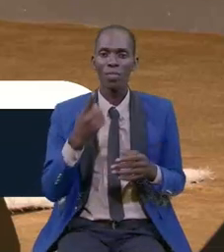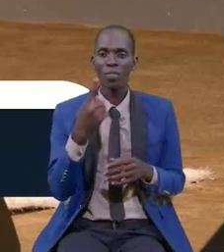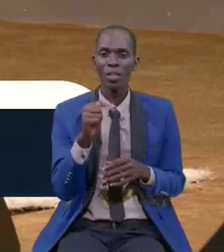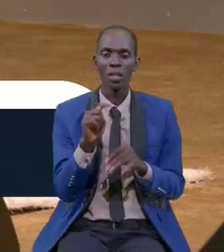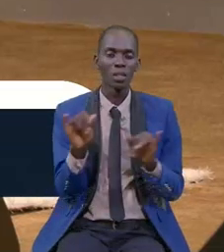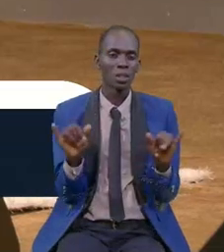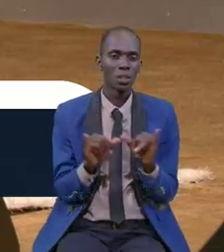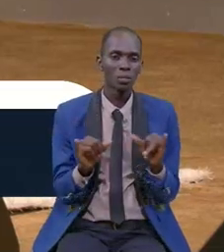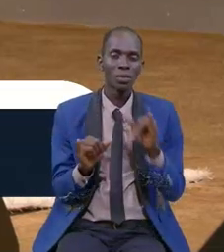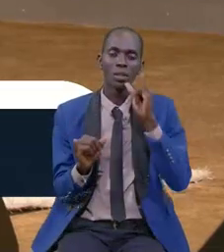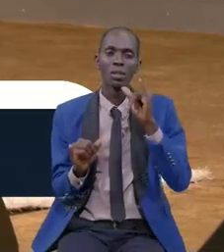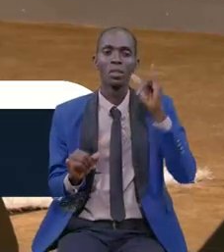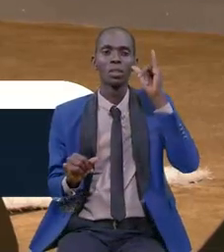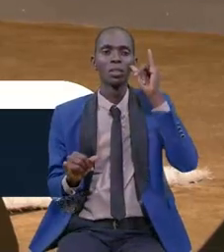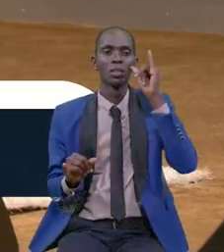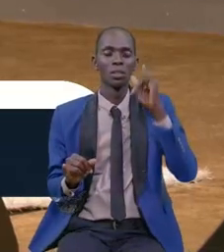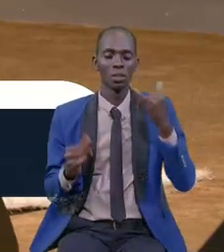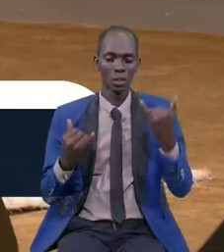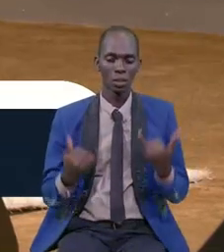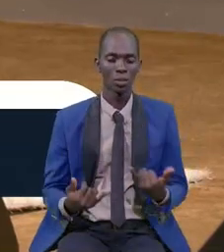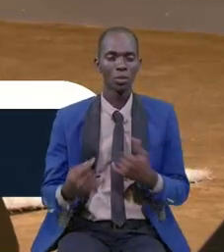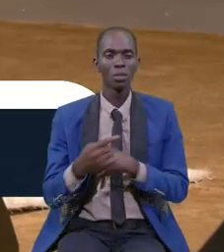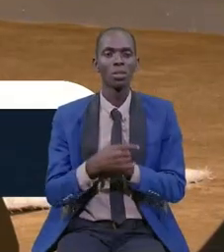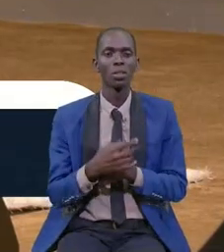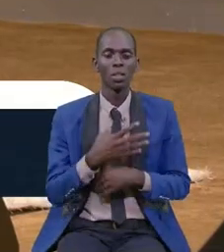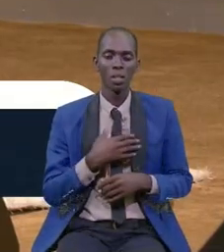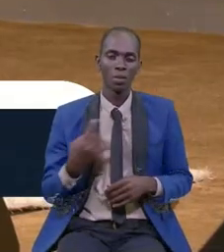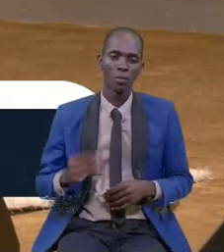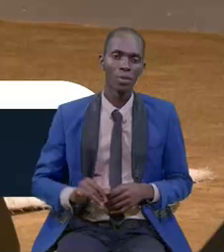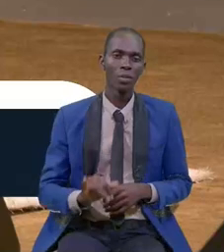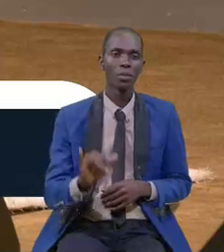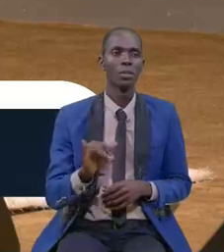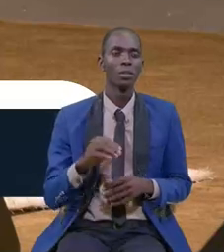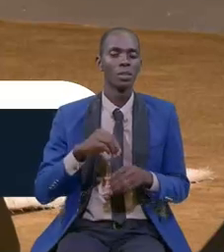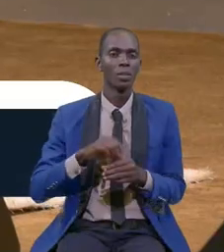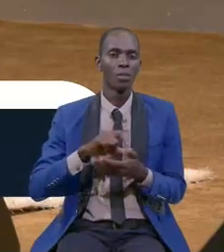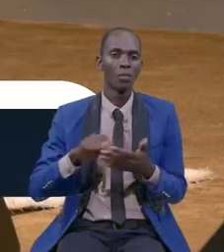hier aujourd'hui et éternellement u